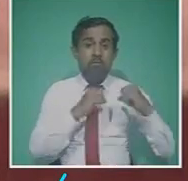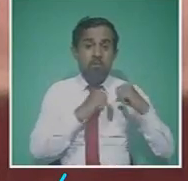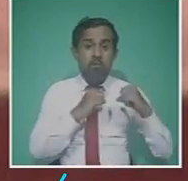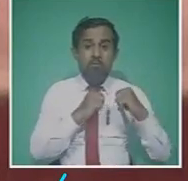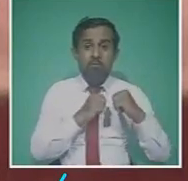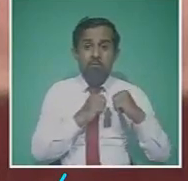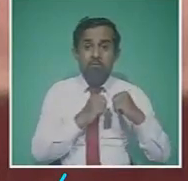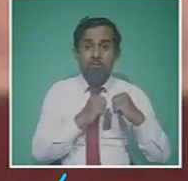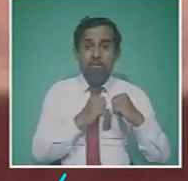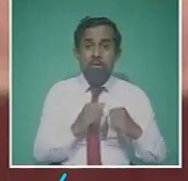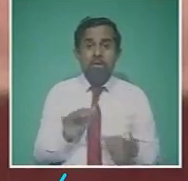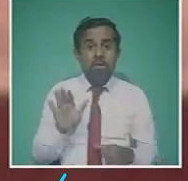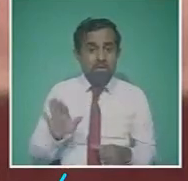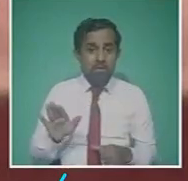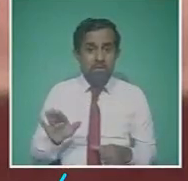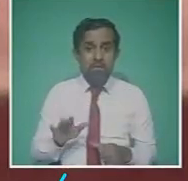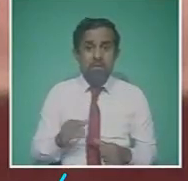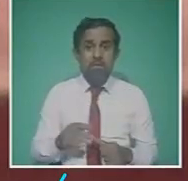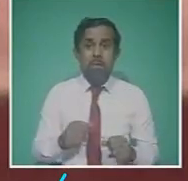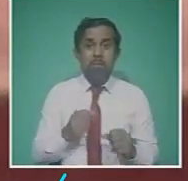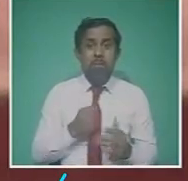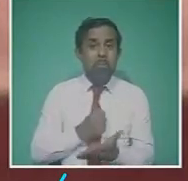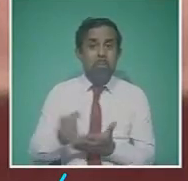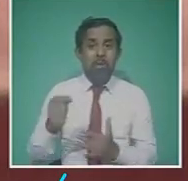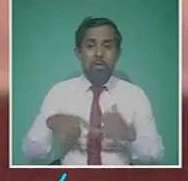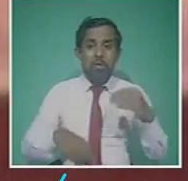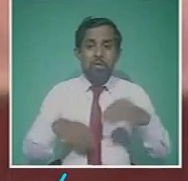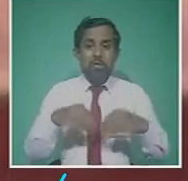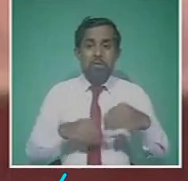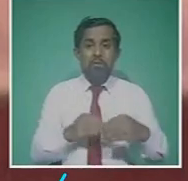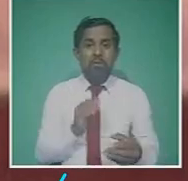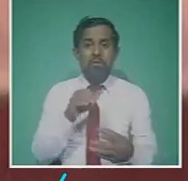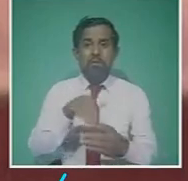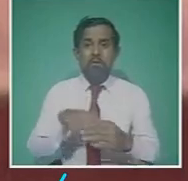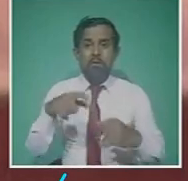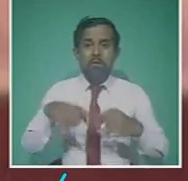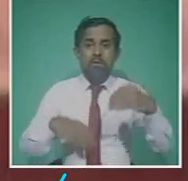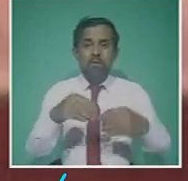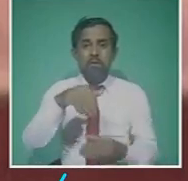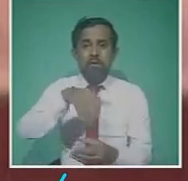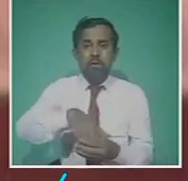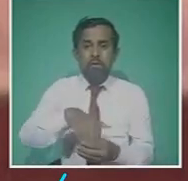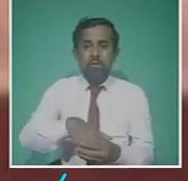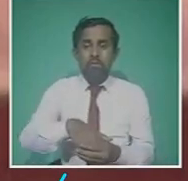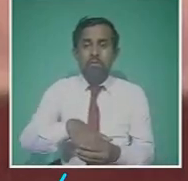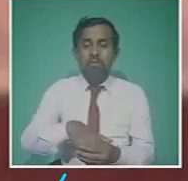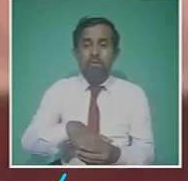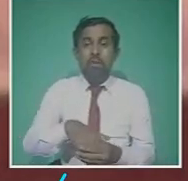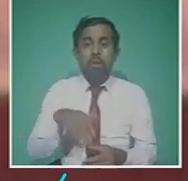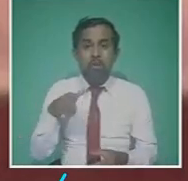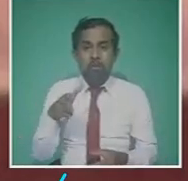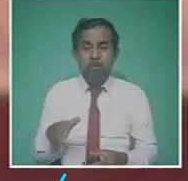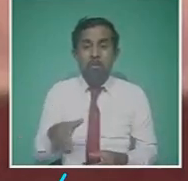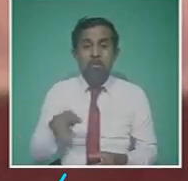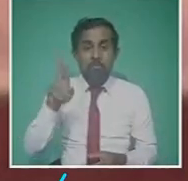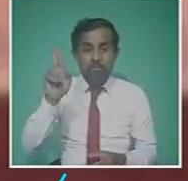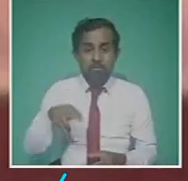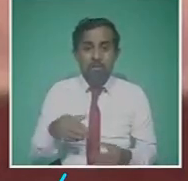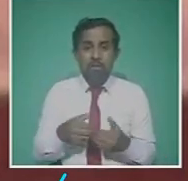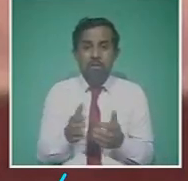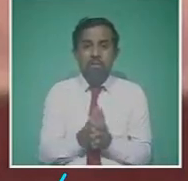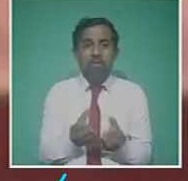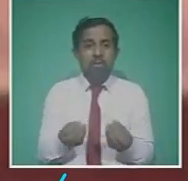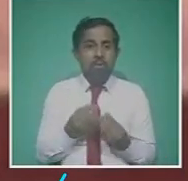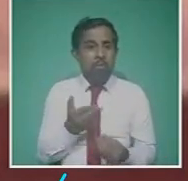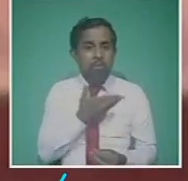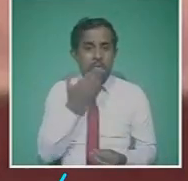කියන න්‍යායෙන් ඉඳගෙන මේක කඩාගෙන ඡන්දයකට ගිහිල්ලා ඡන්දයක් තුලින් මේ ජයග්‍රහණය තමුන්ට ගන්න